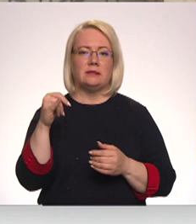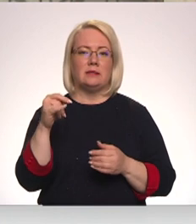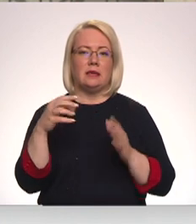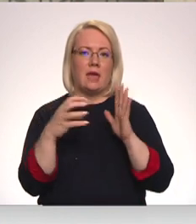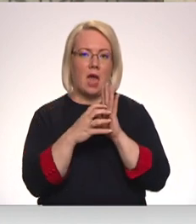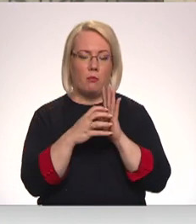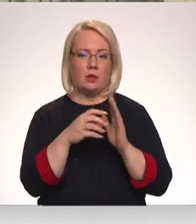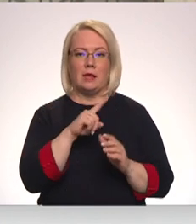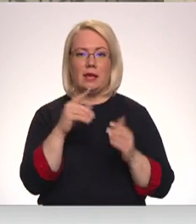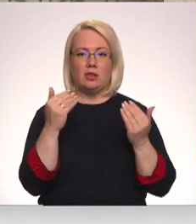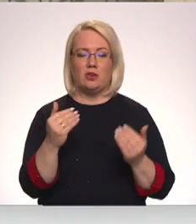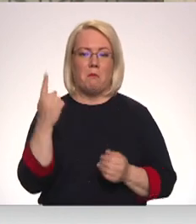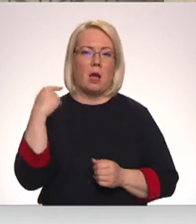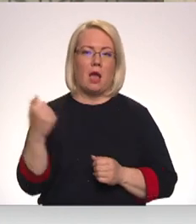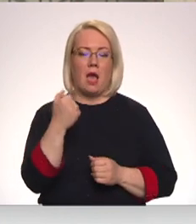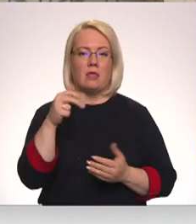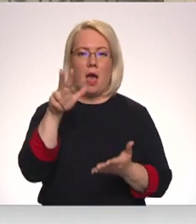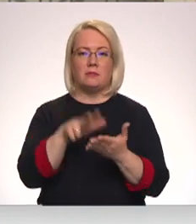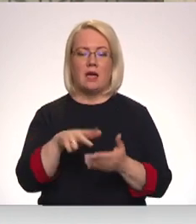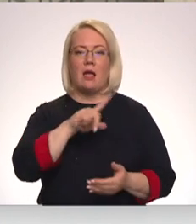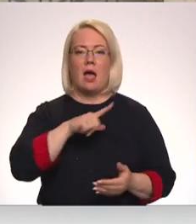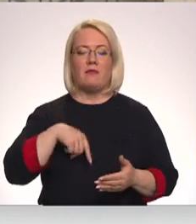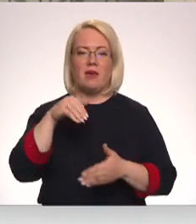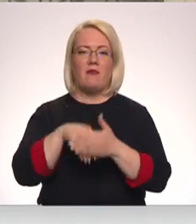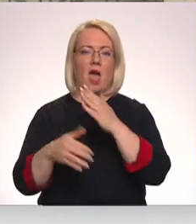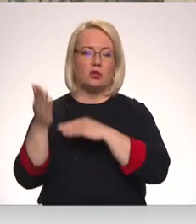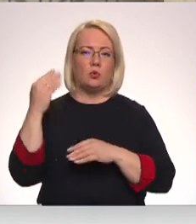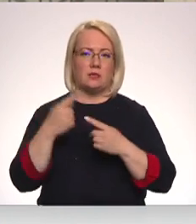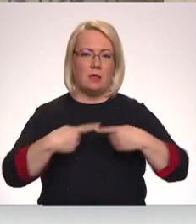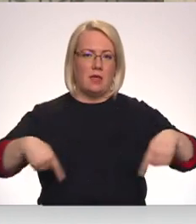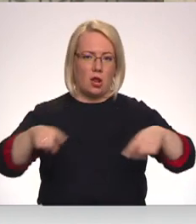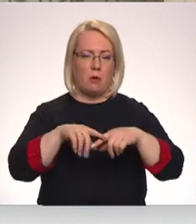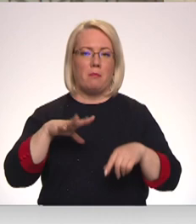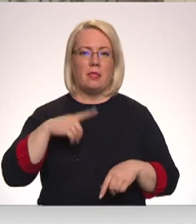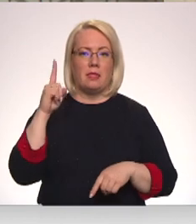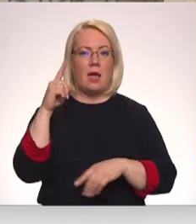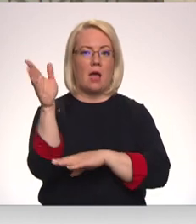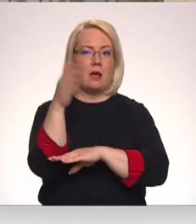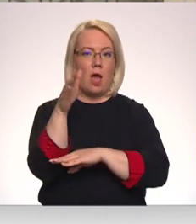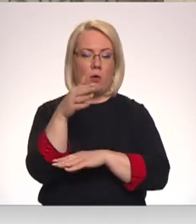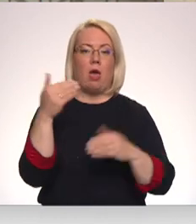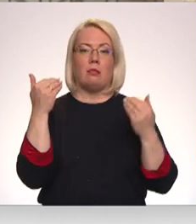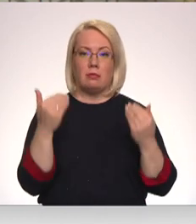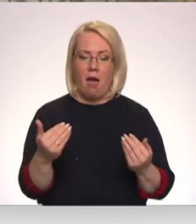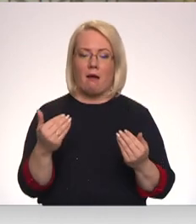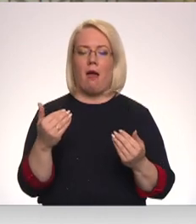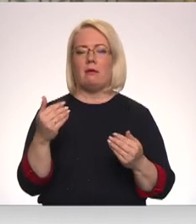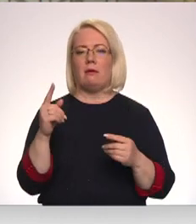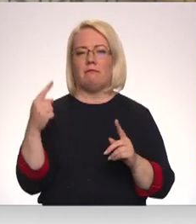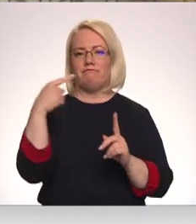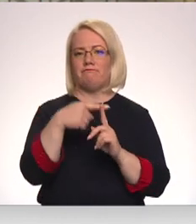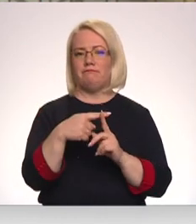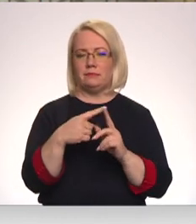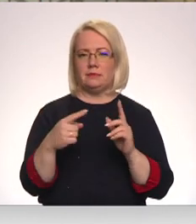Līdz šim pagājušajā gadā apstiprinātajā latviešu vēsturiskajā zemē bija tikai karoks, un tagad ir spērts vēl viens solis